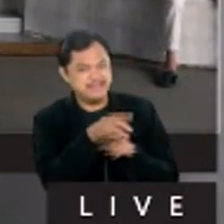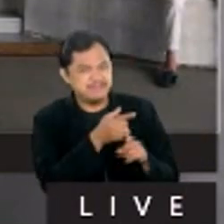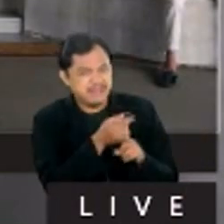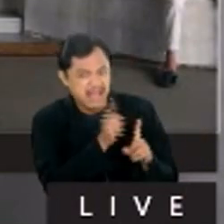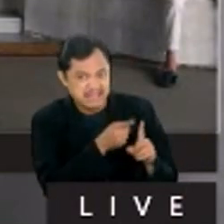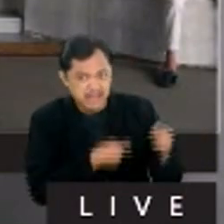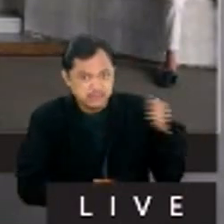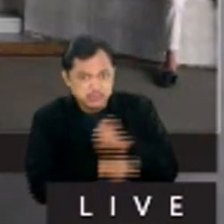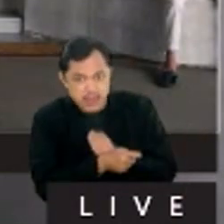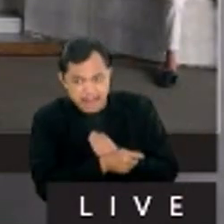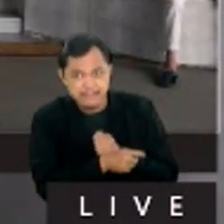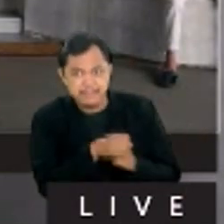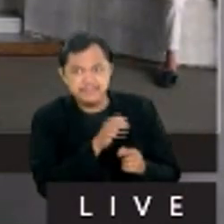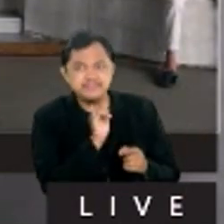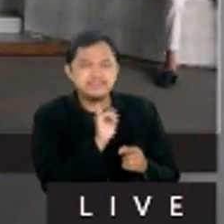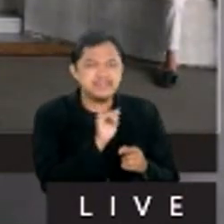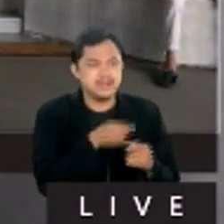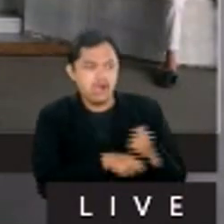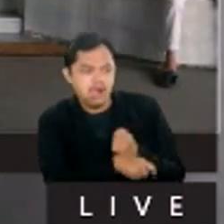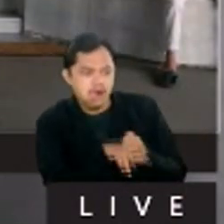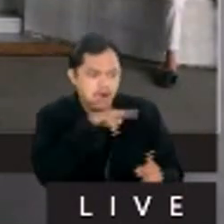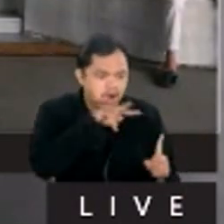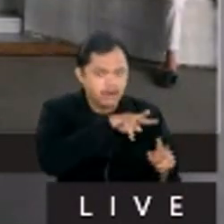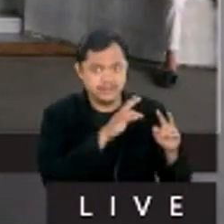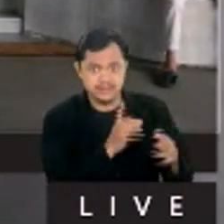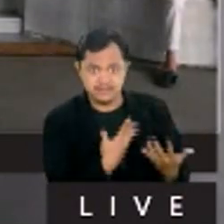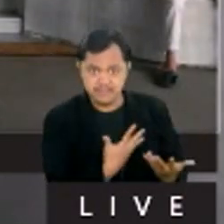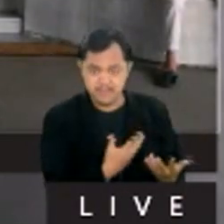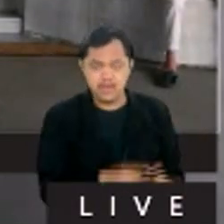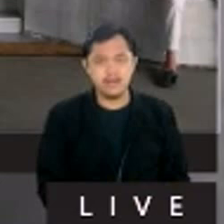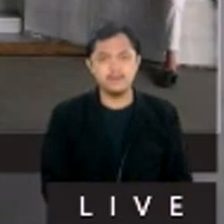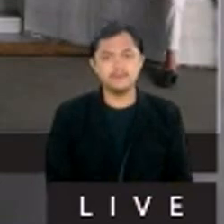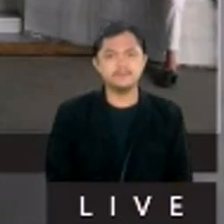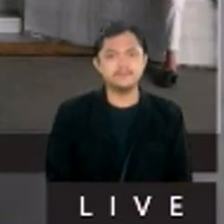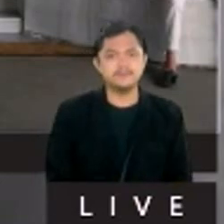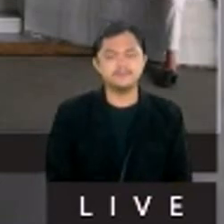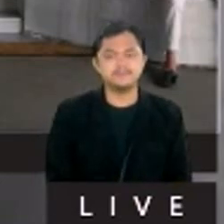terkait kasus suap dan gratifikasi? Seperti apa informasi Anda dapatkan?